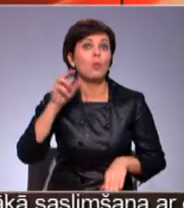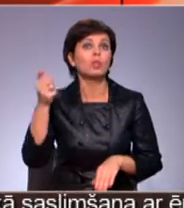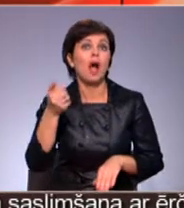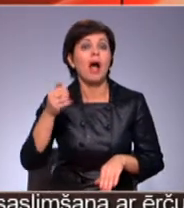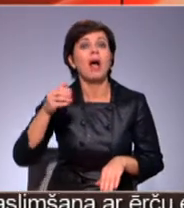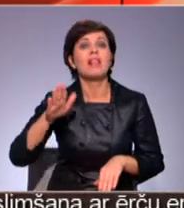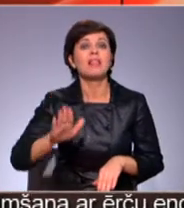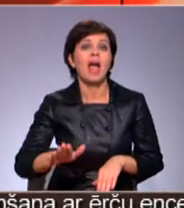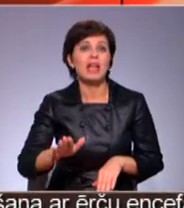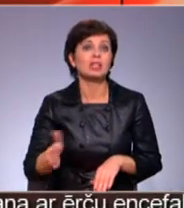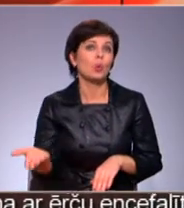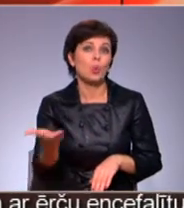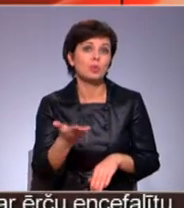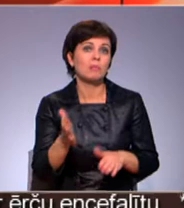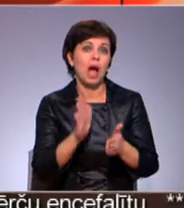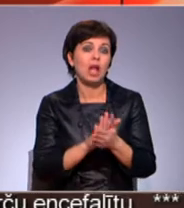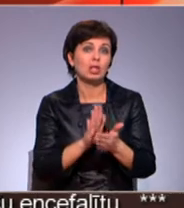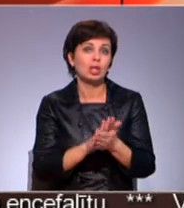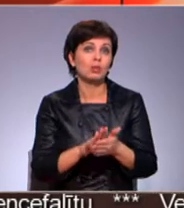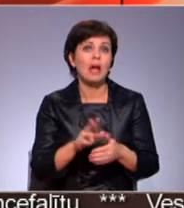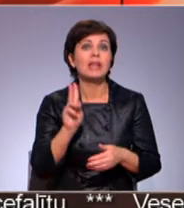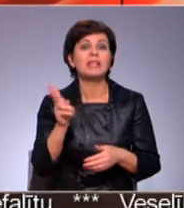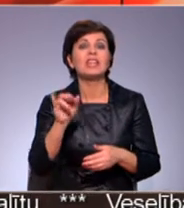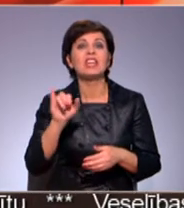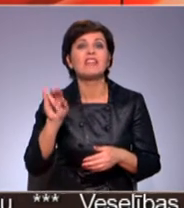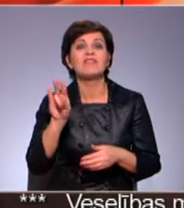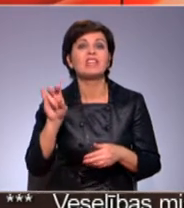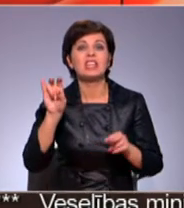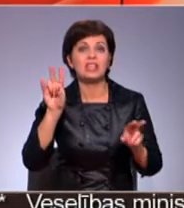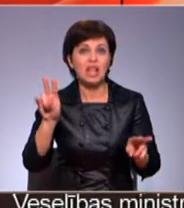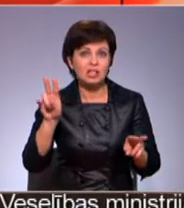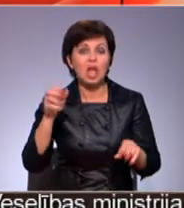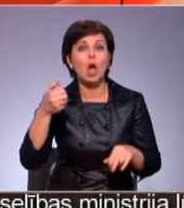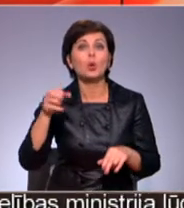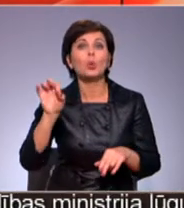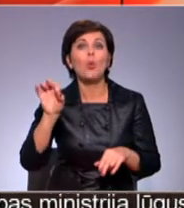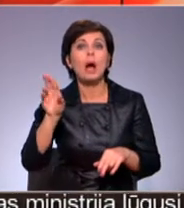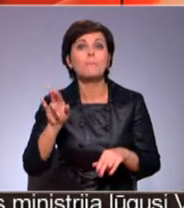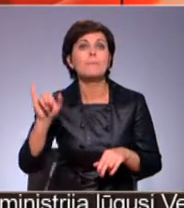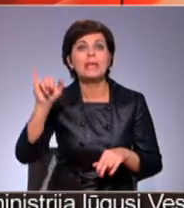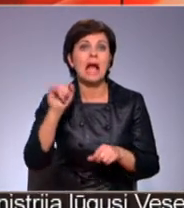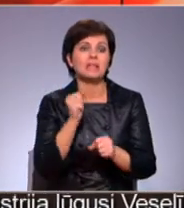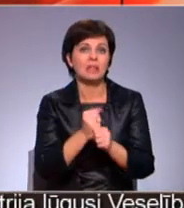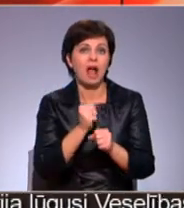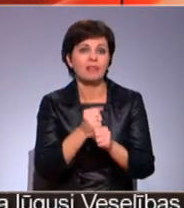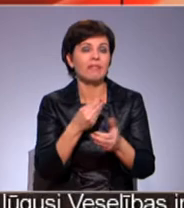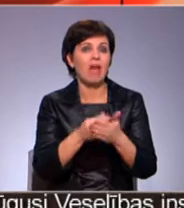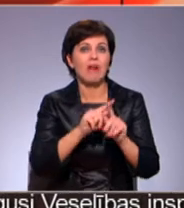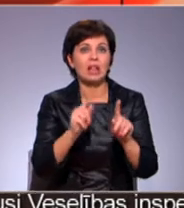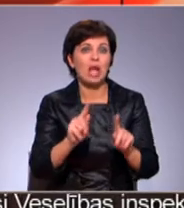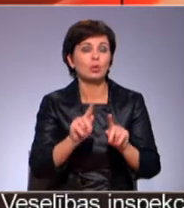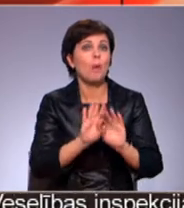Lejas Kurzemes atkritumu poligonā Ķīvītes grobiņā darbojas nenovērtēto lietu muzejs, kas kļuvis par iecienītu turismu